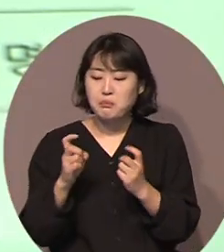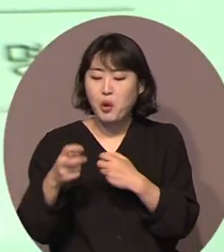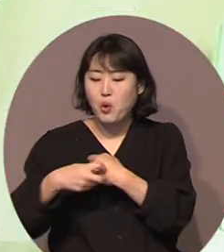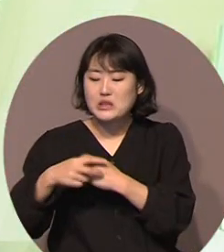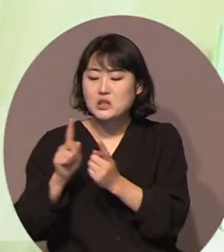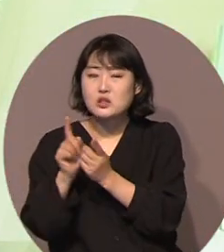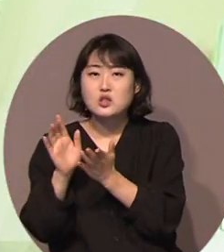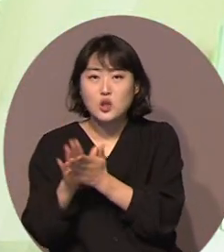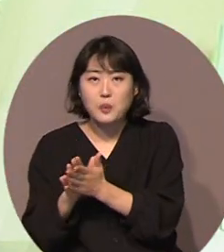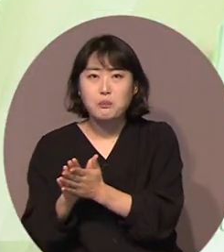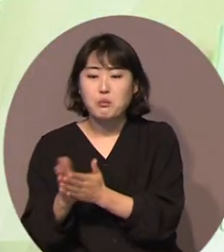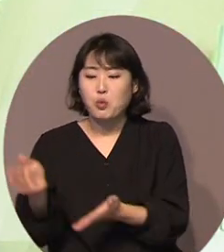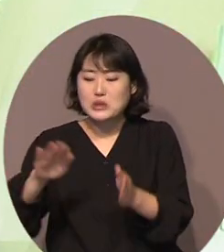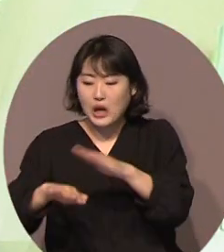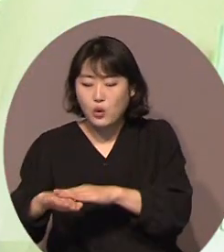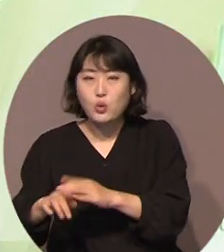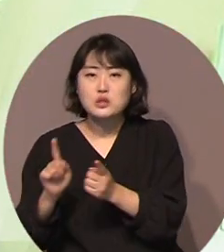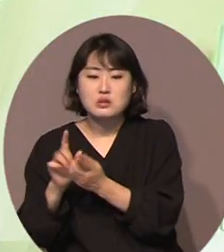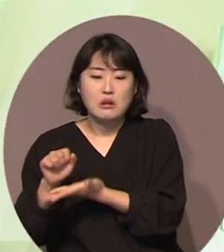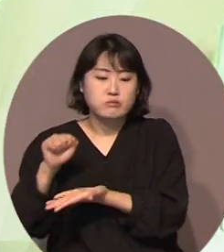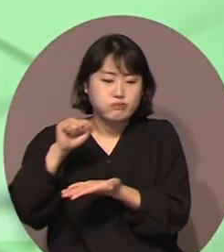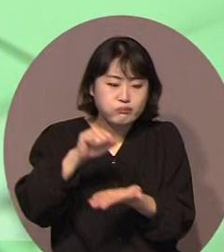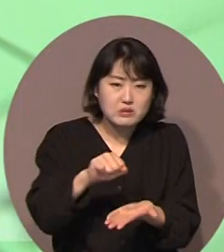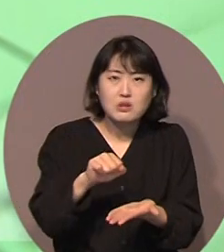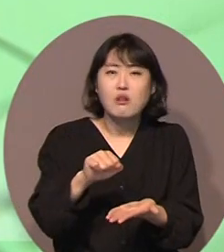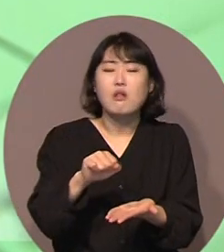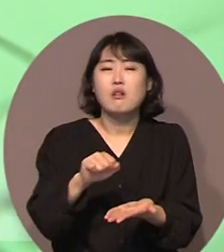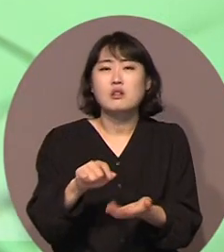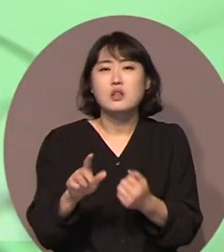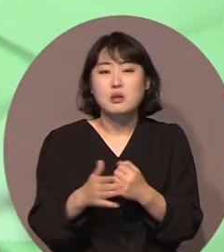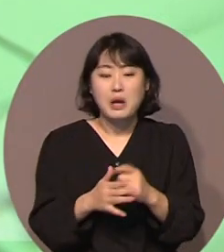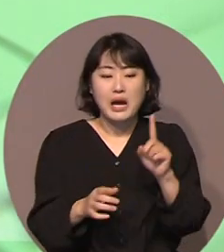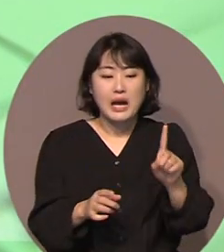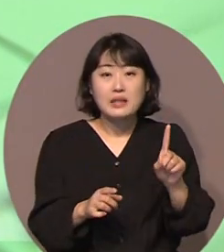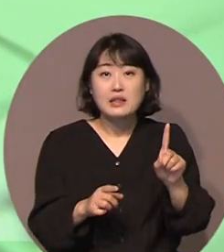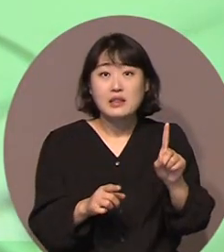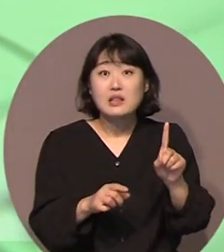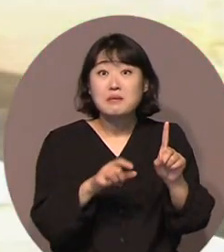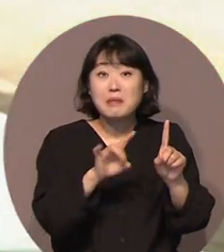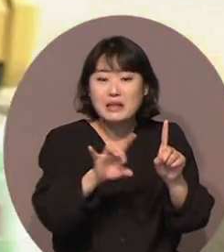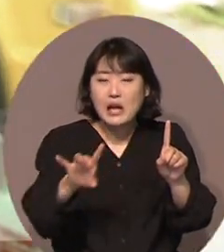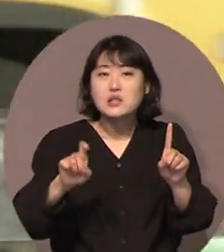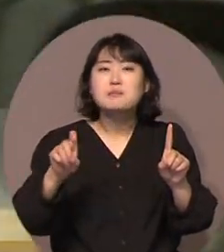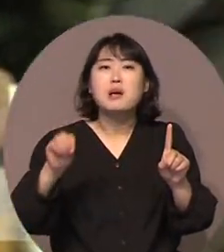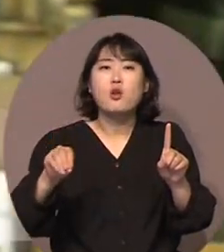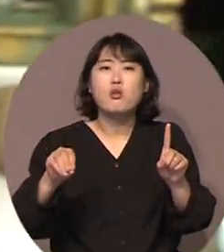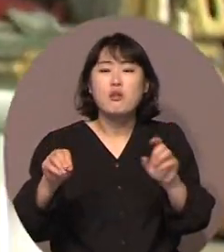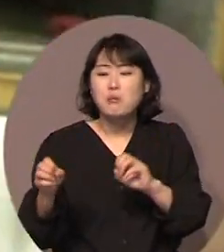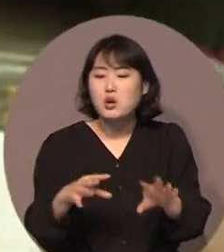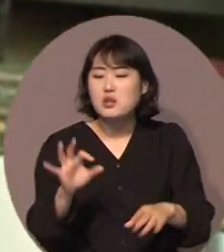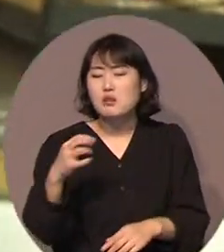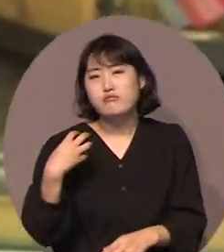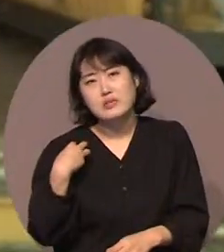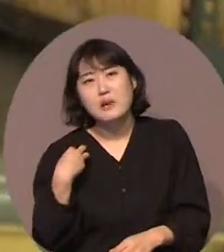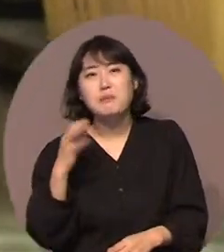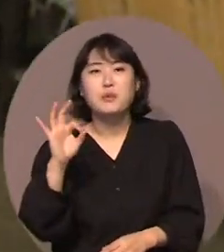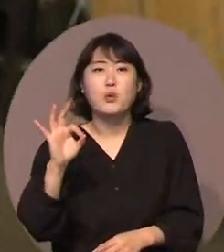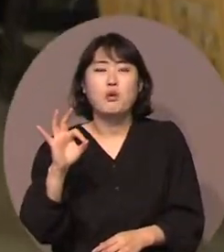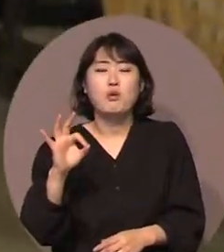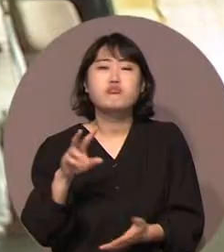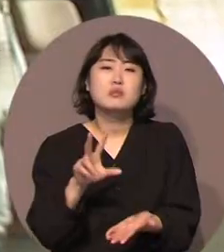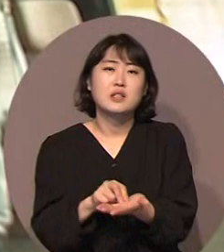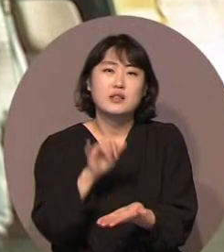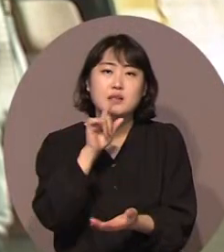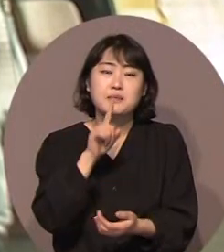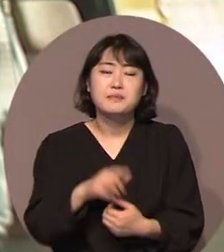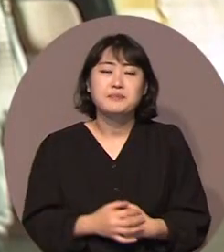포장해 수거 지점까지 가져가야 하는 위험성과 여전히 폐기물 한 개당 10만원 안팎으로 비싼 폐기 비용은 문제라는 입장입니다